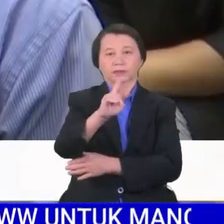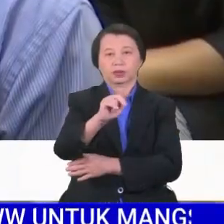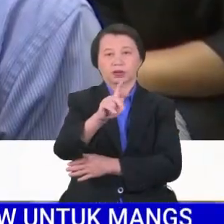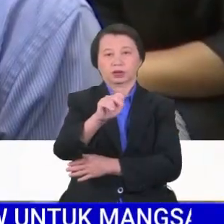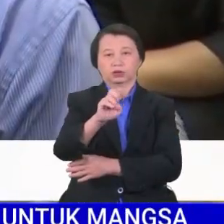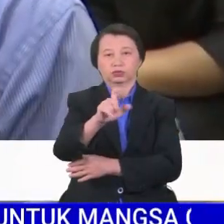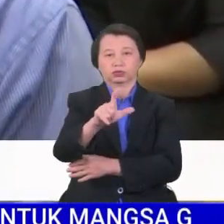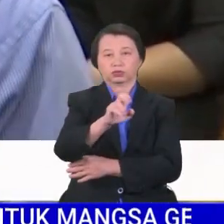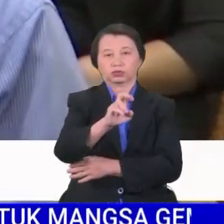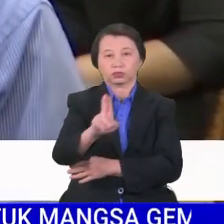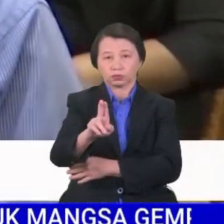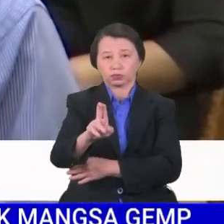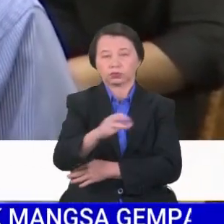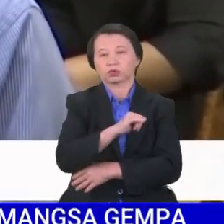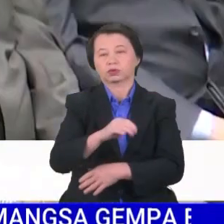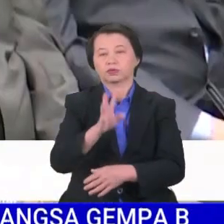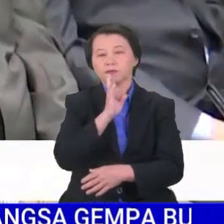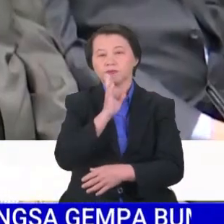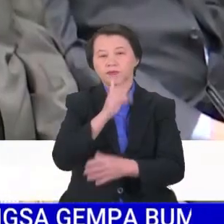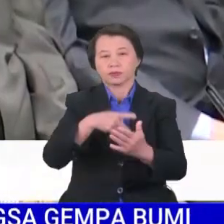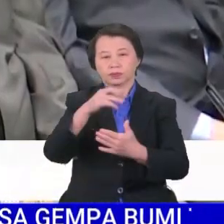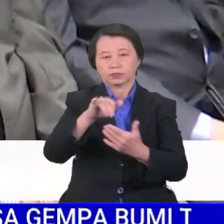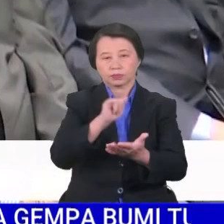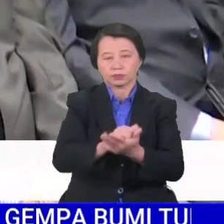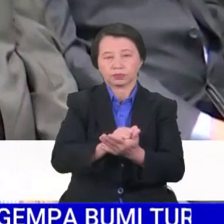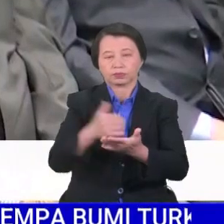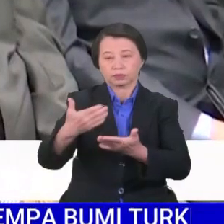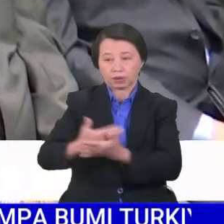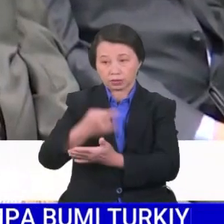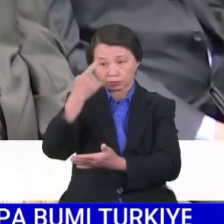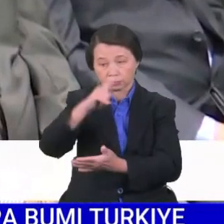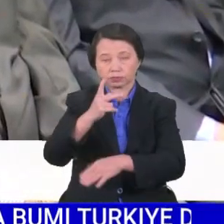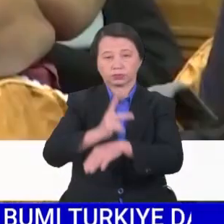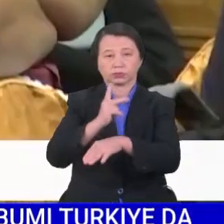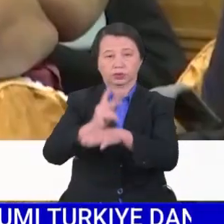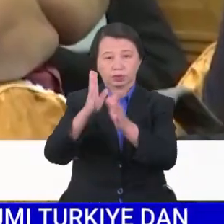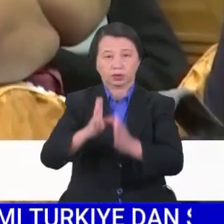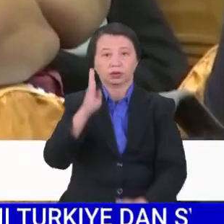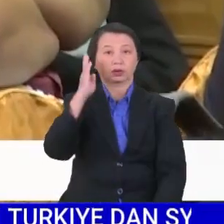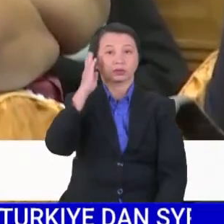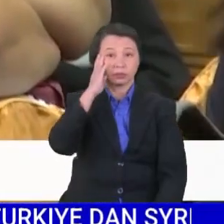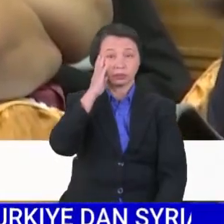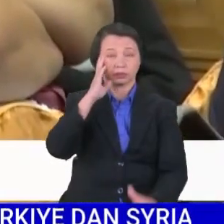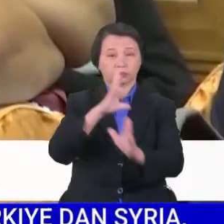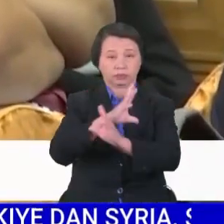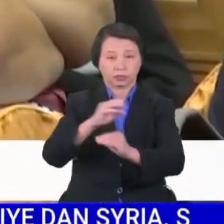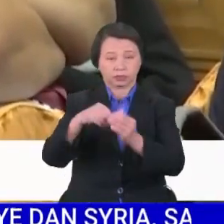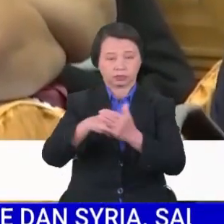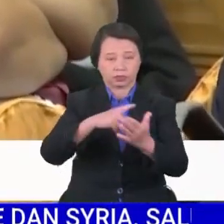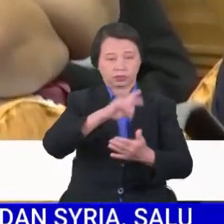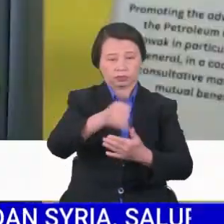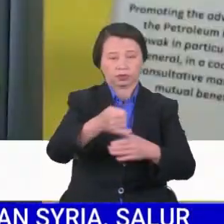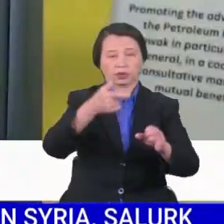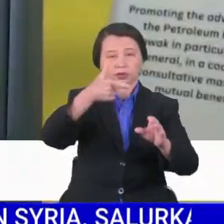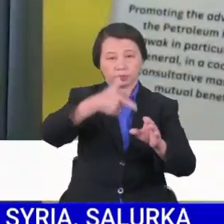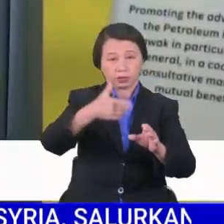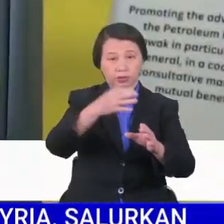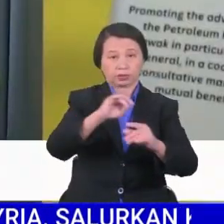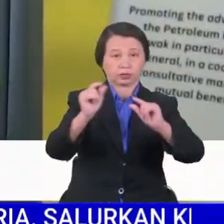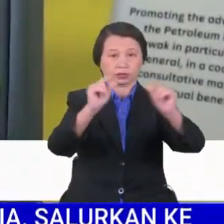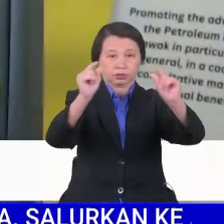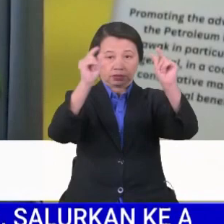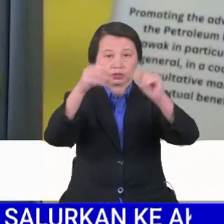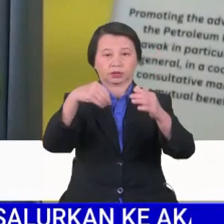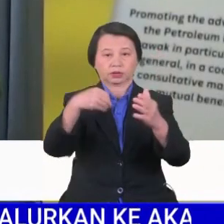tersebut yang merupakan pendekatan dan mekanisme baharu kepada kontrak tabumi putra srawa dalam Project minyak dan gas